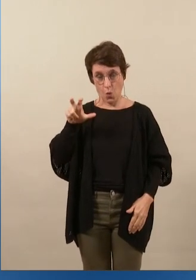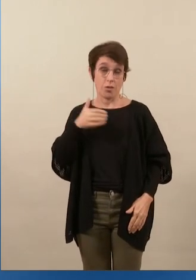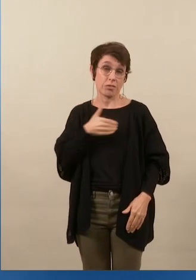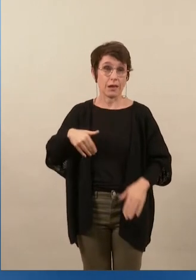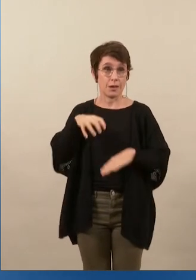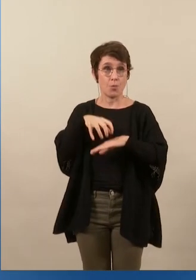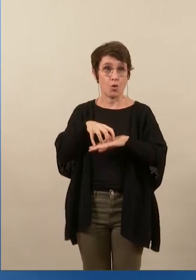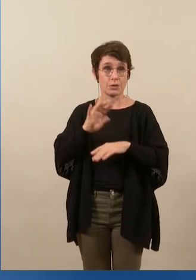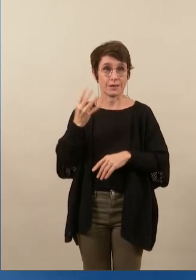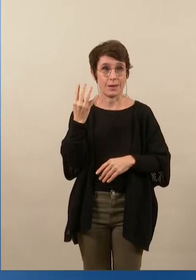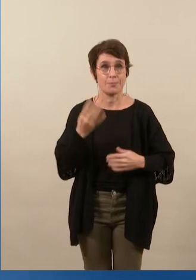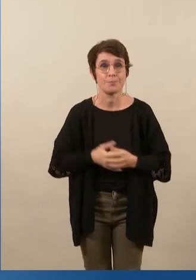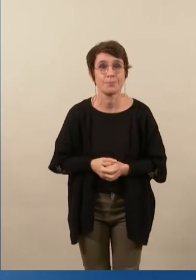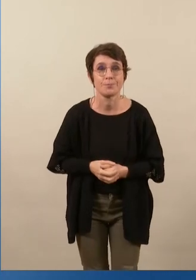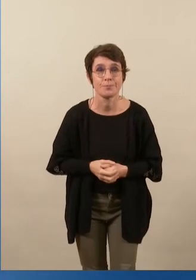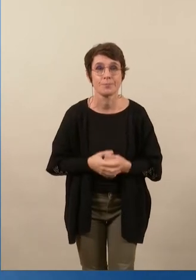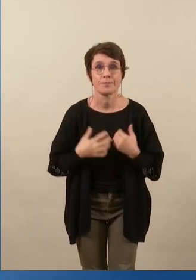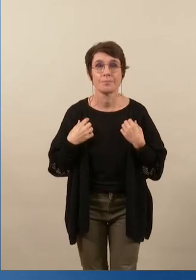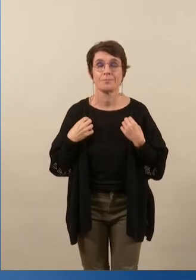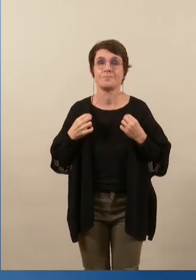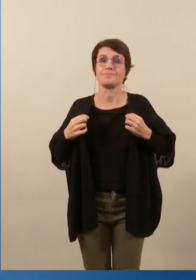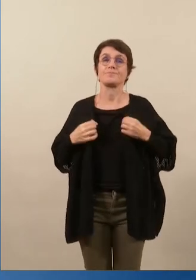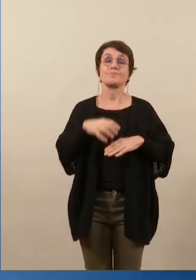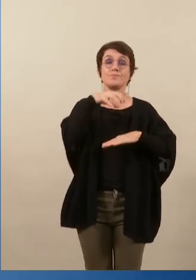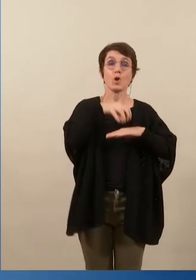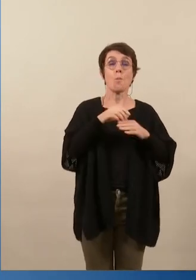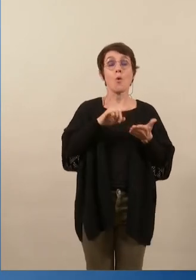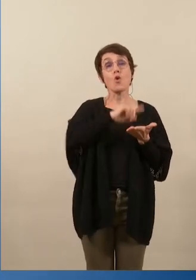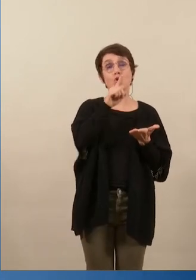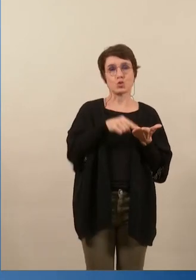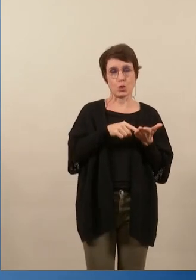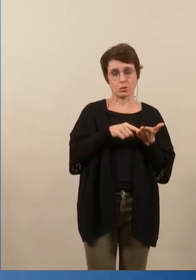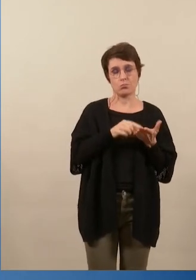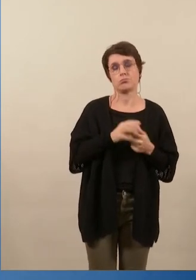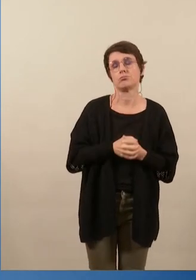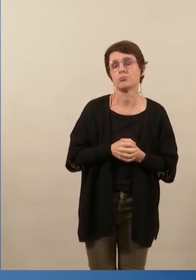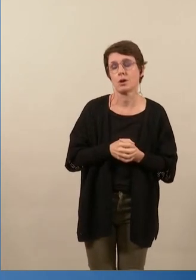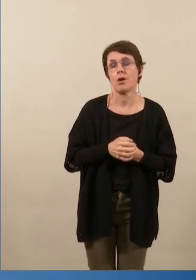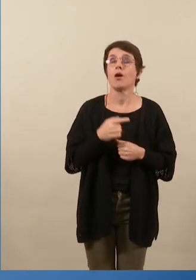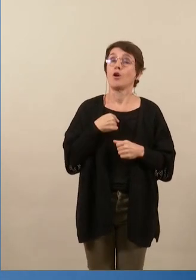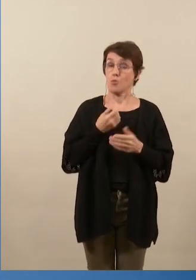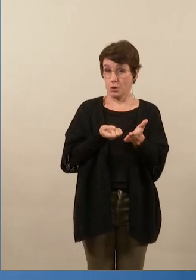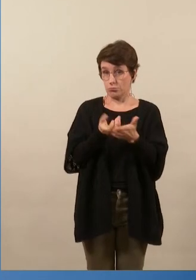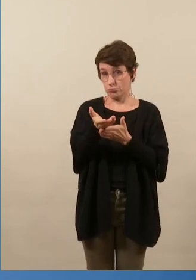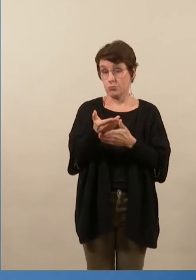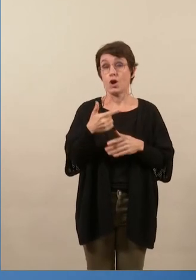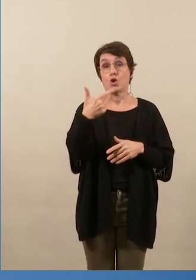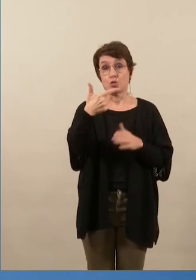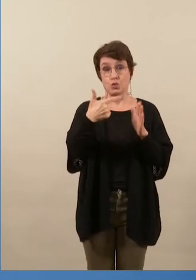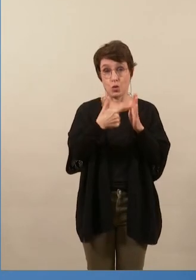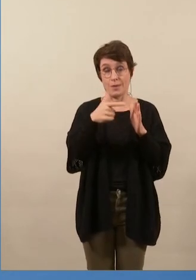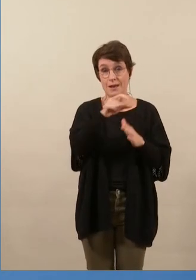madame merci donc pour le pôle ressources je vais commencer par préciser qu'en 2024 la gestion du